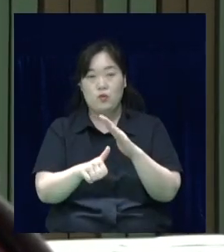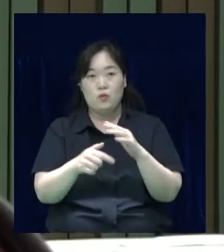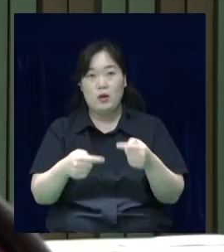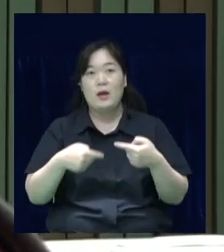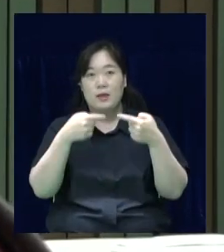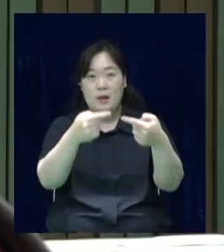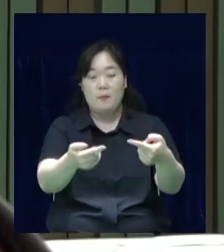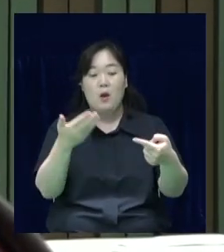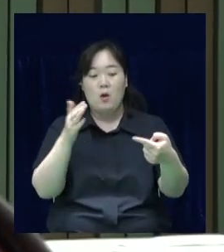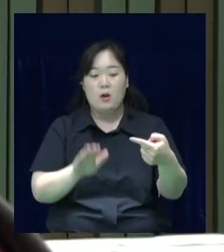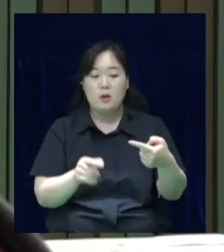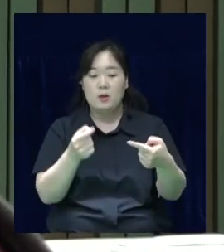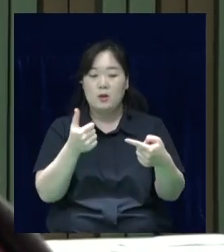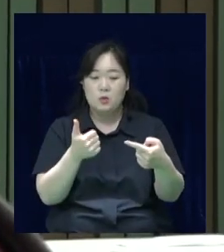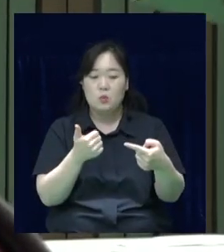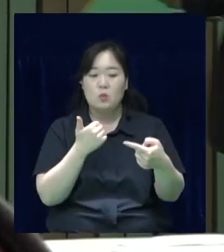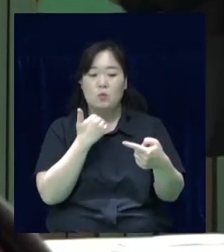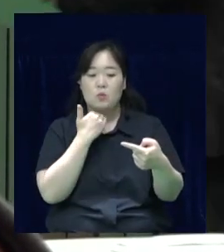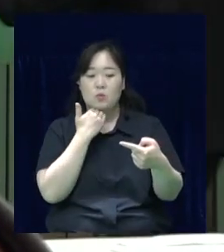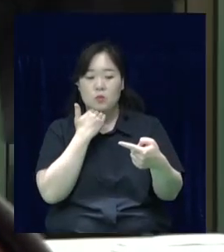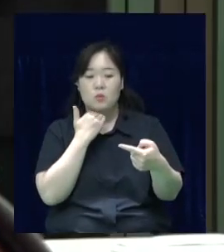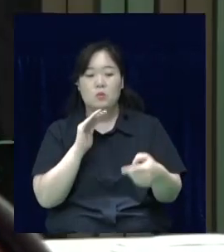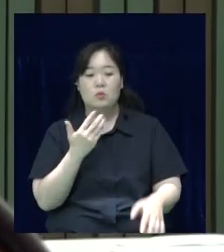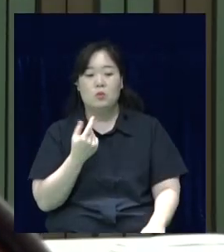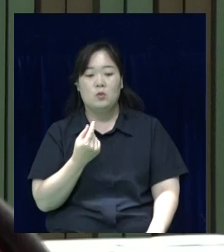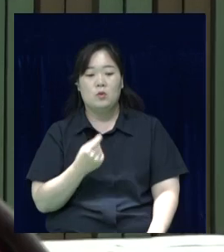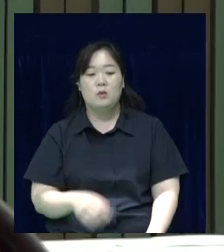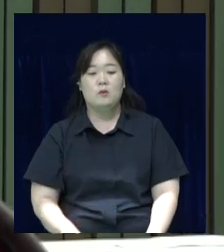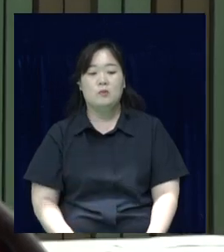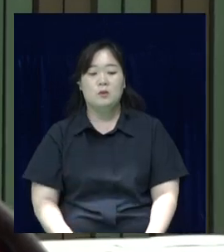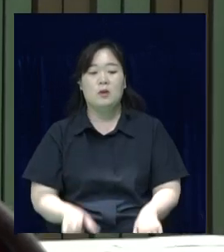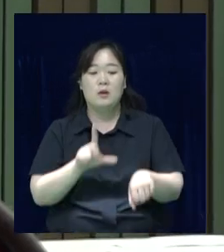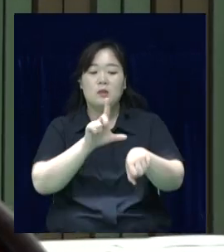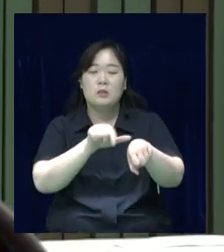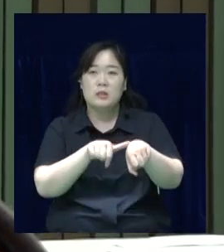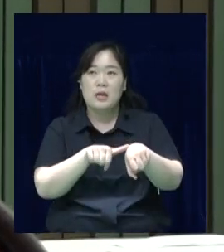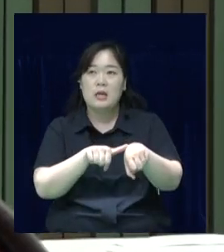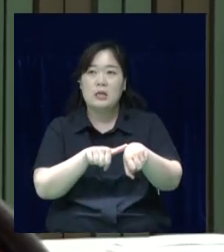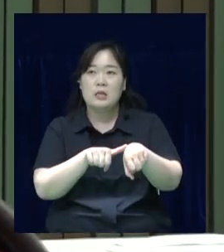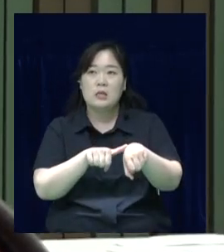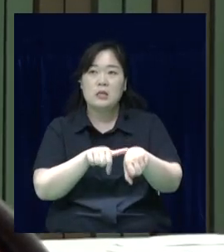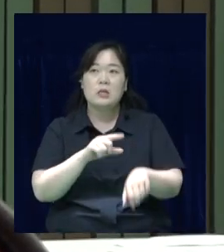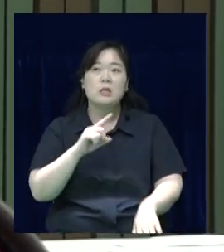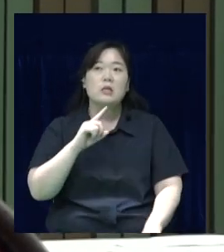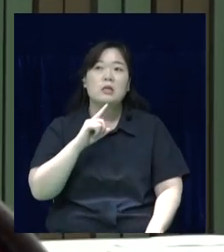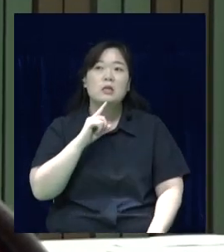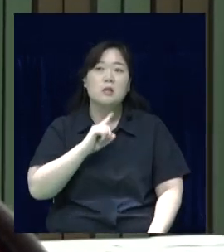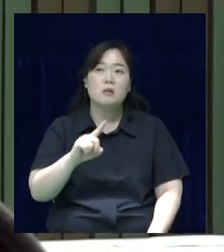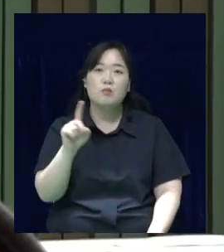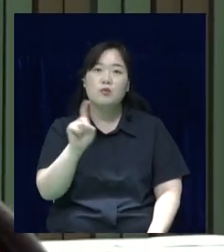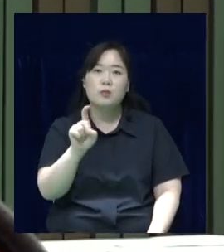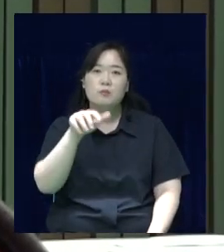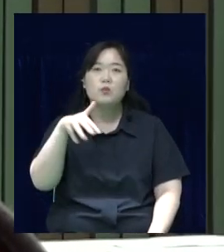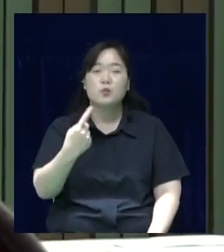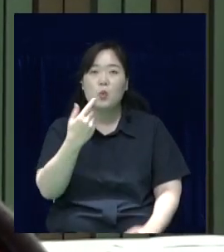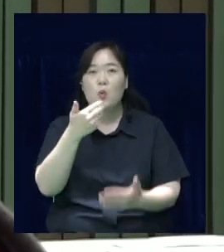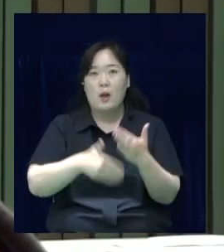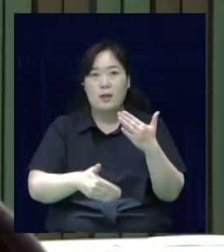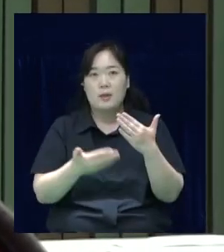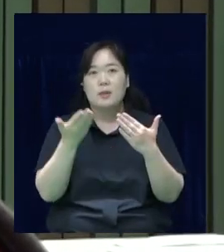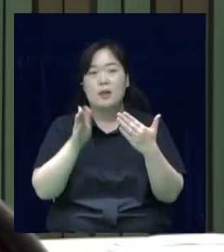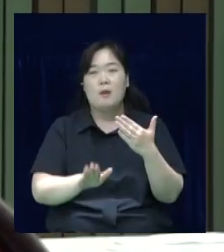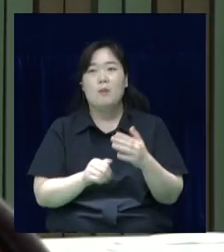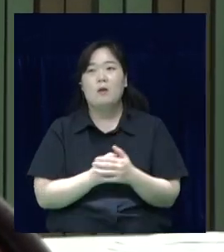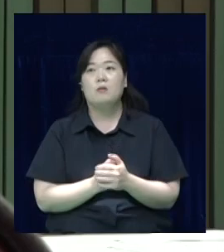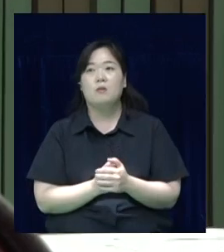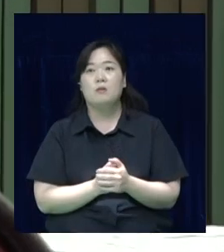되고 있어요. 예. 지금 시간이 이제 한 1분 10초 정도 남아 있는 상황인데